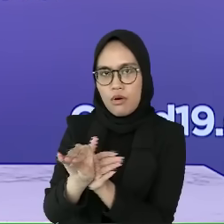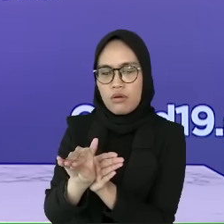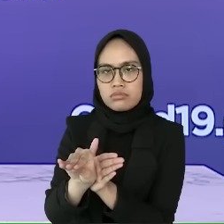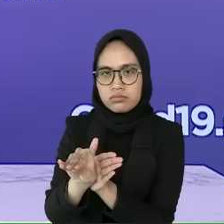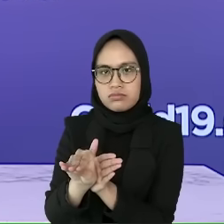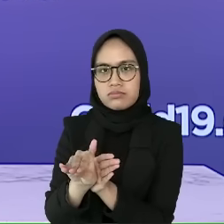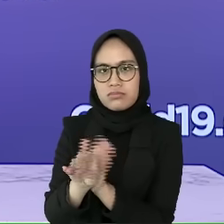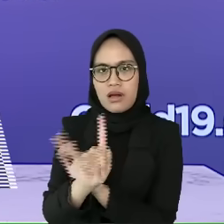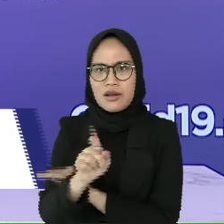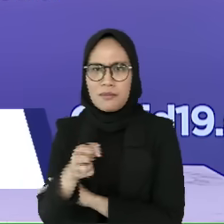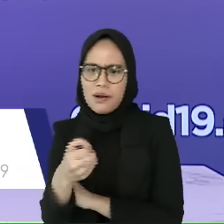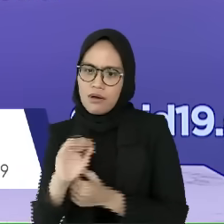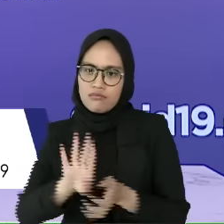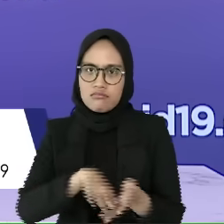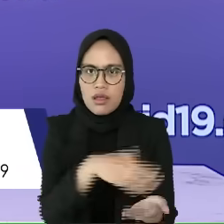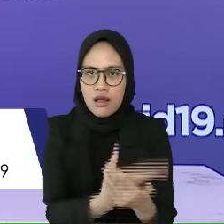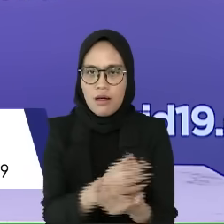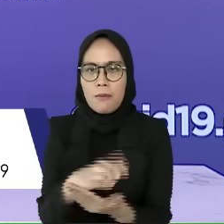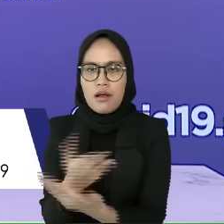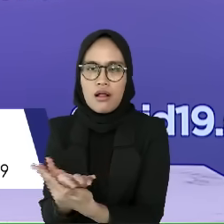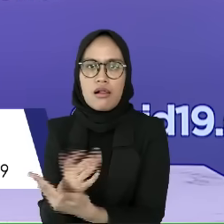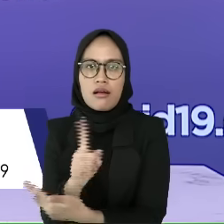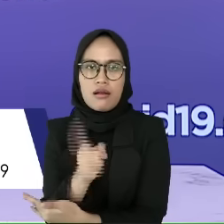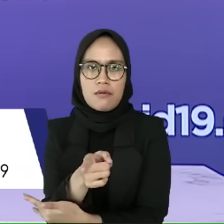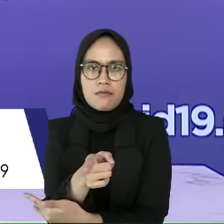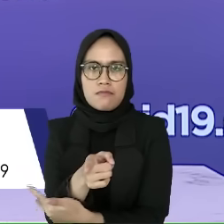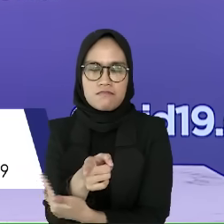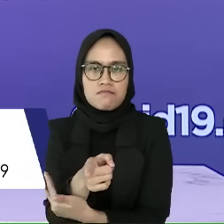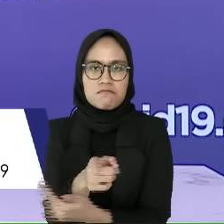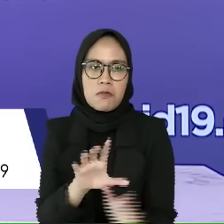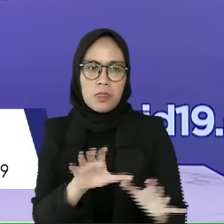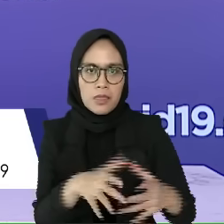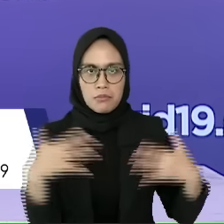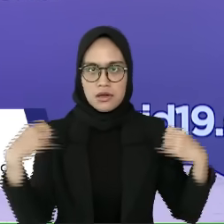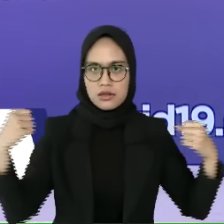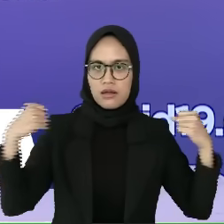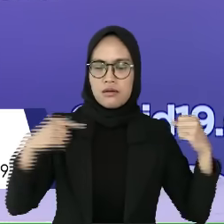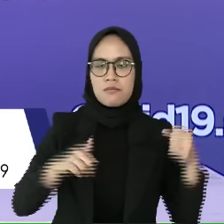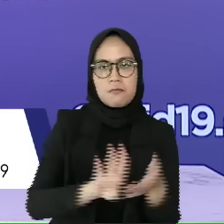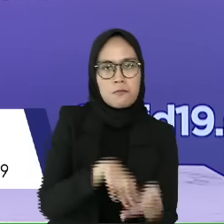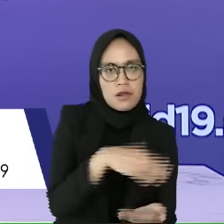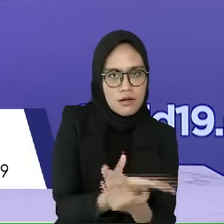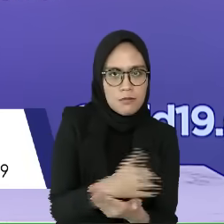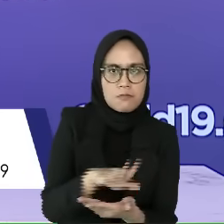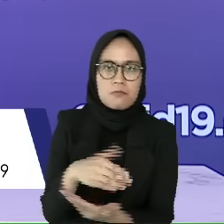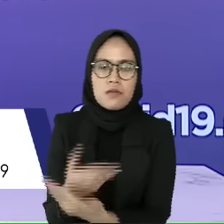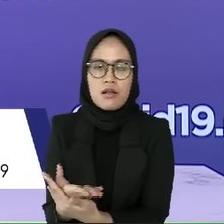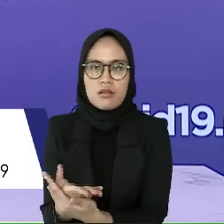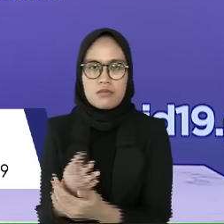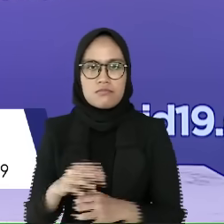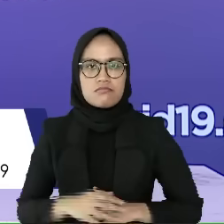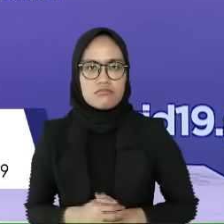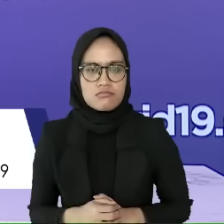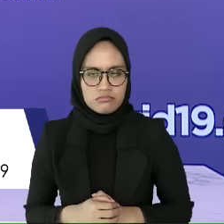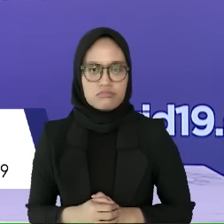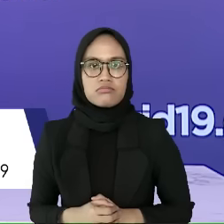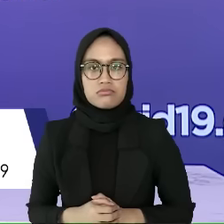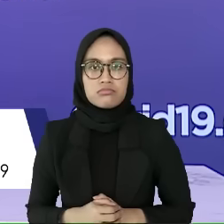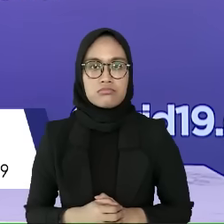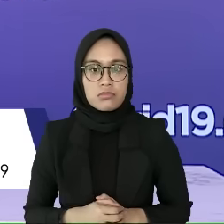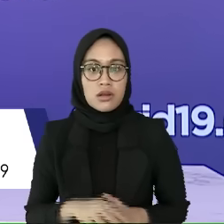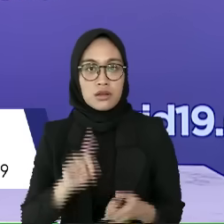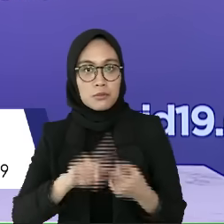menyebabkan gugurnya korban jiwa dari tenaga kesehatan. Peran tenaga kesehatan